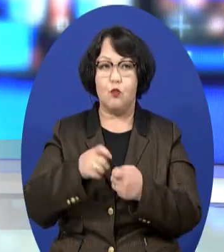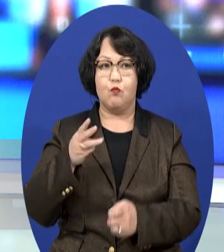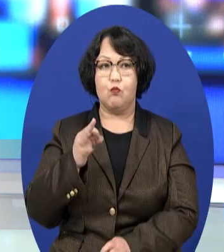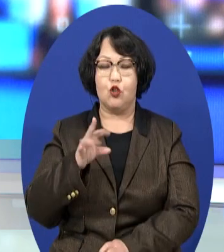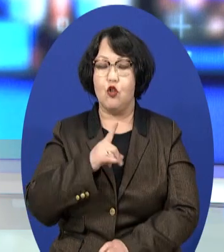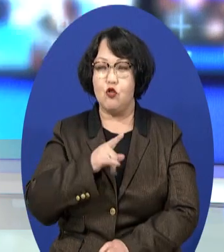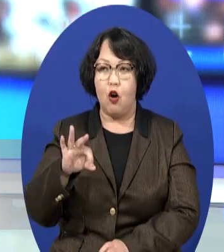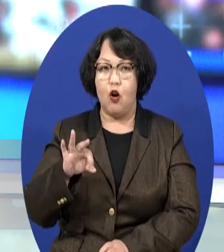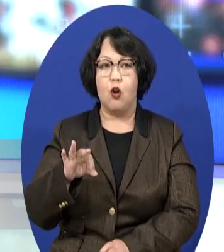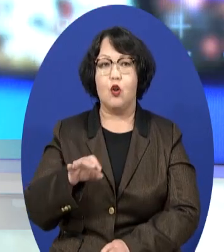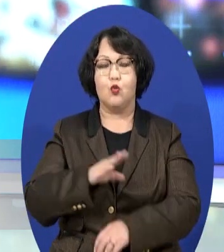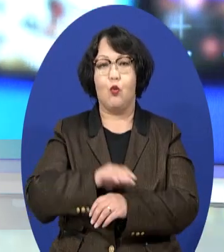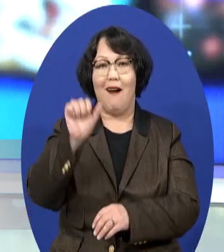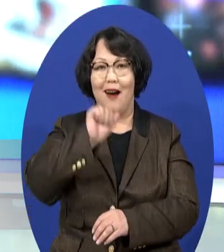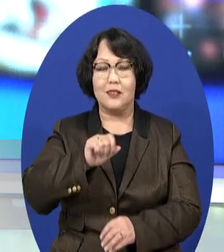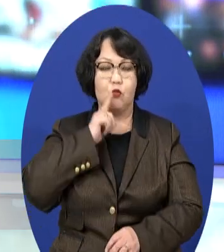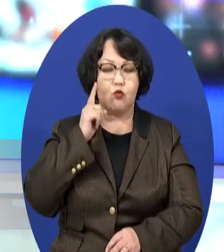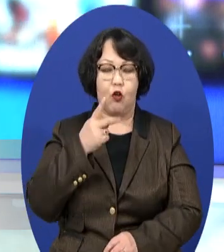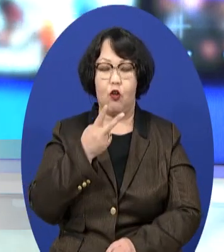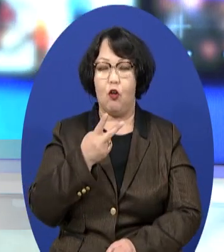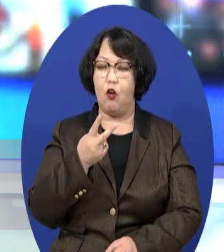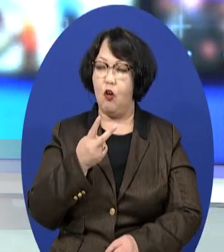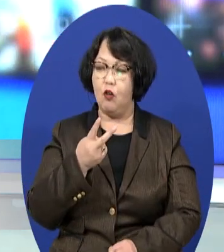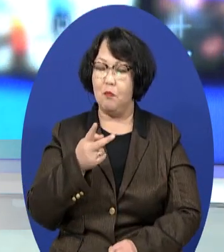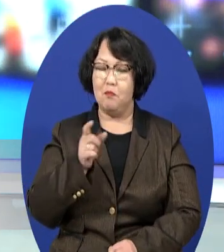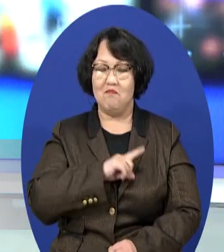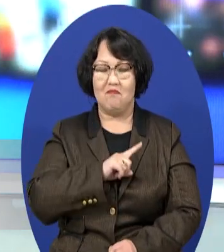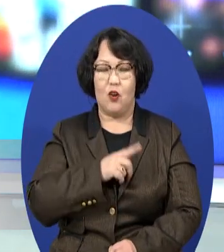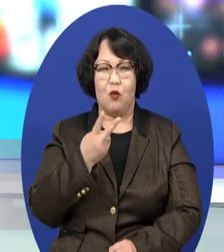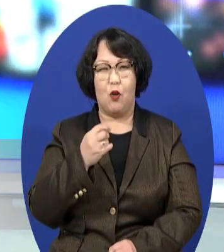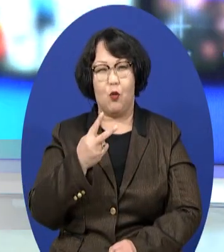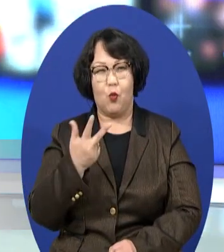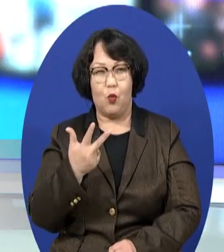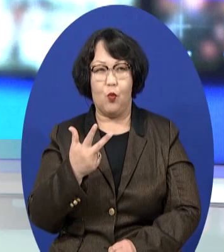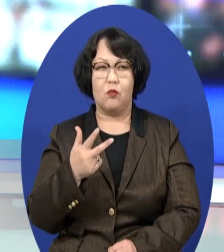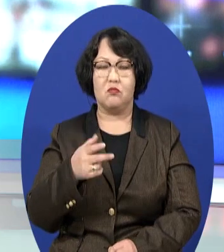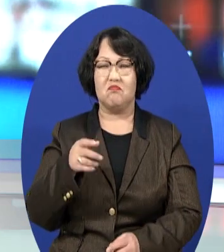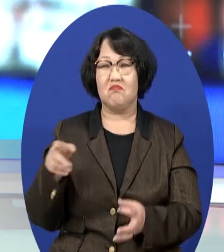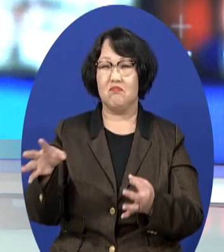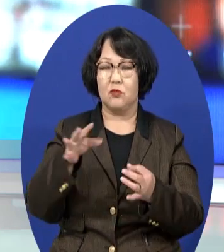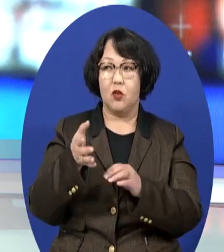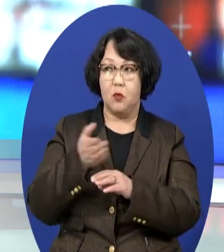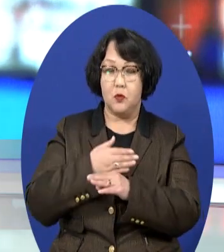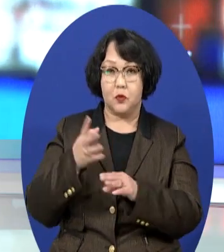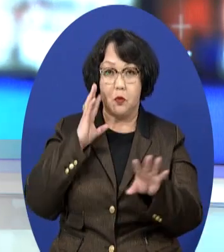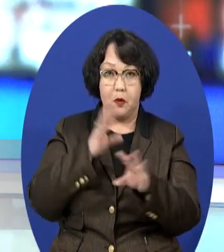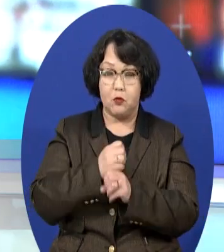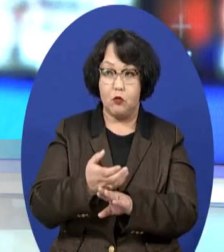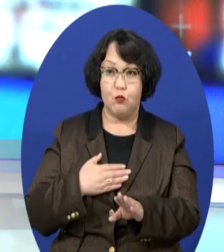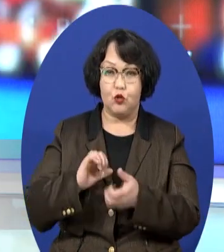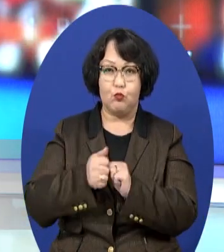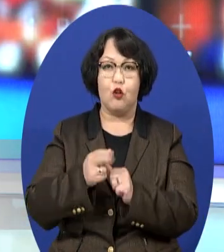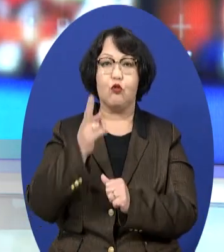Азийн залуучуудын наадам 2023, Олон улсын залуучуудын ногоо наадам 2025-ыг хүлээн авах спорт цогцлбарын төслийн барилгын ажилтай танилцж мэдээлэл